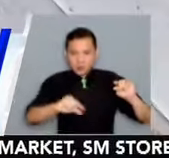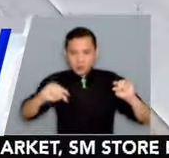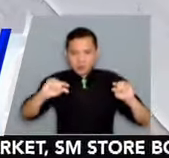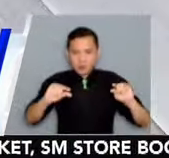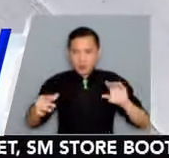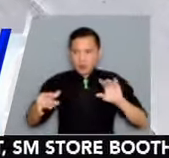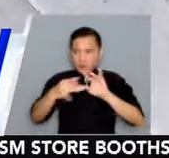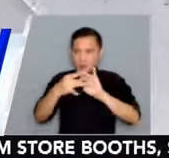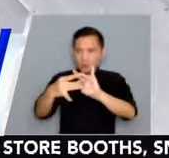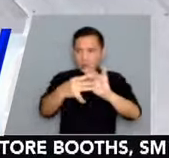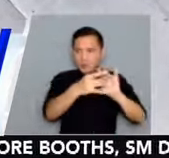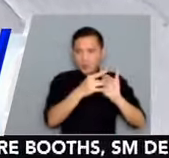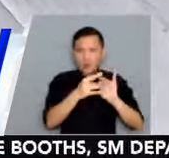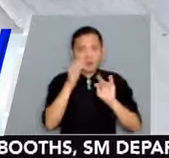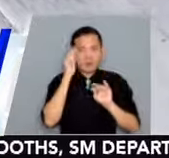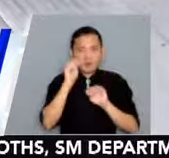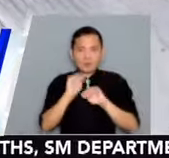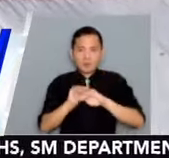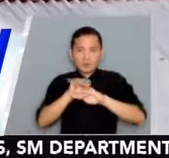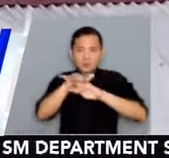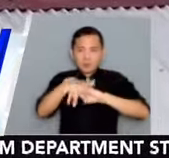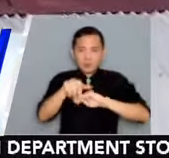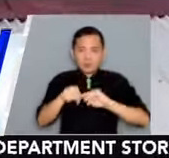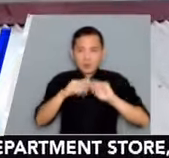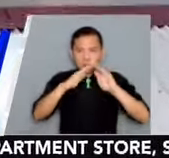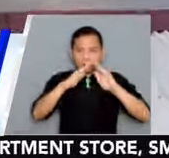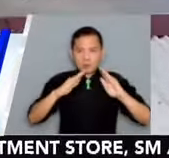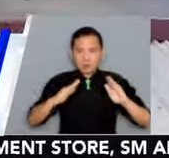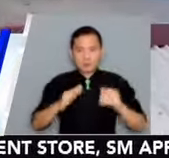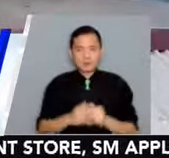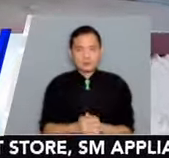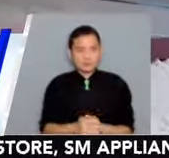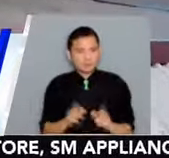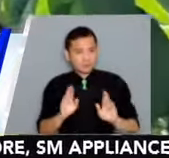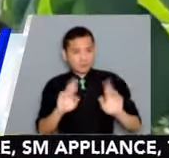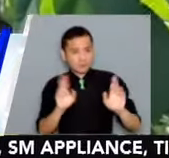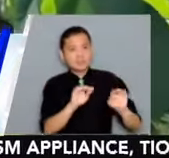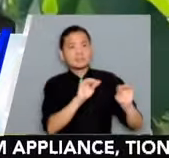bubong. Handa raw ang may-ari na ituro ito sa mga nais gumaya.